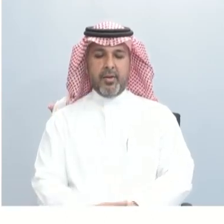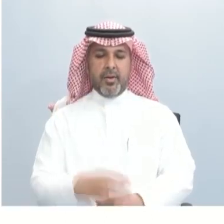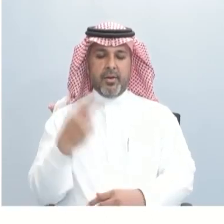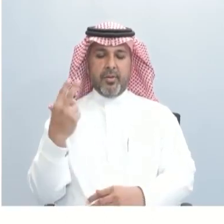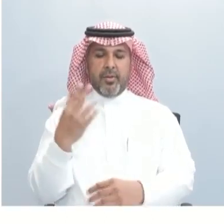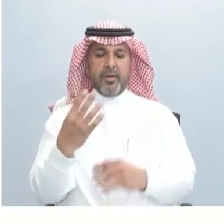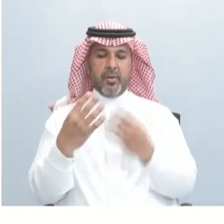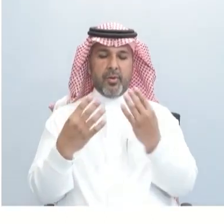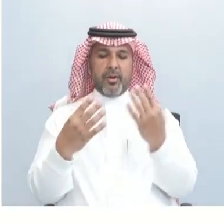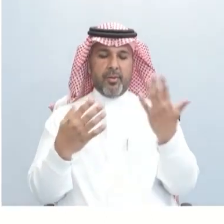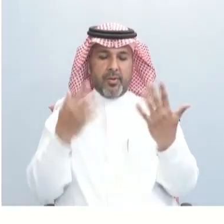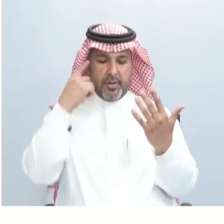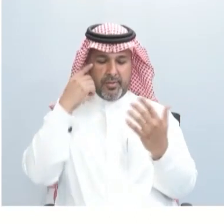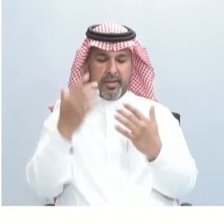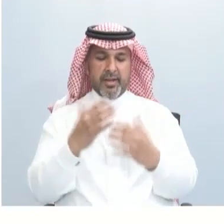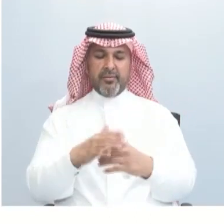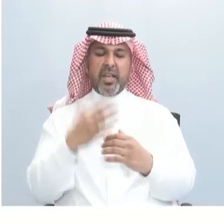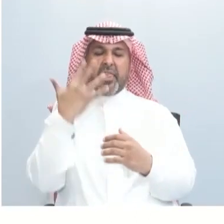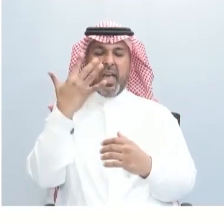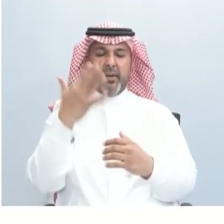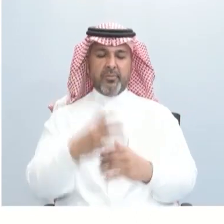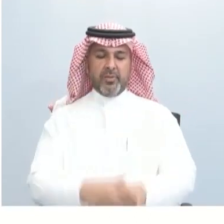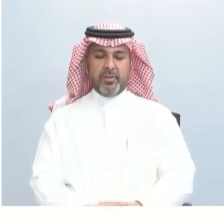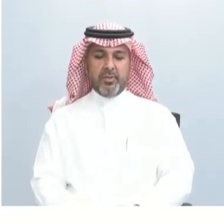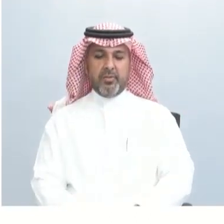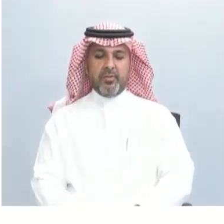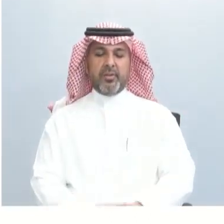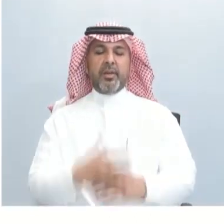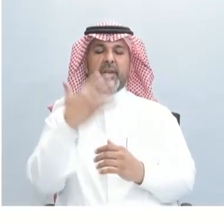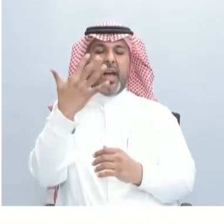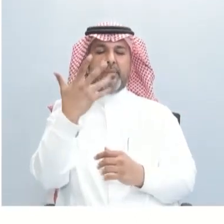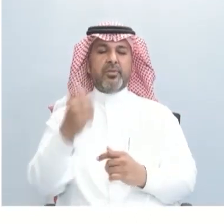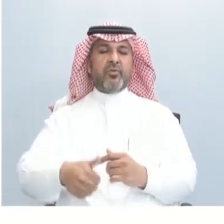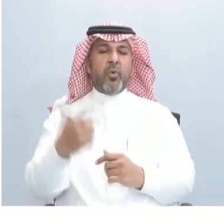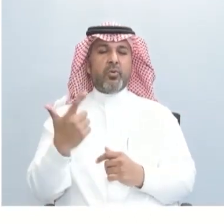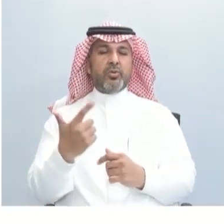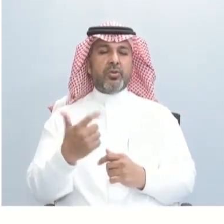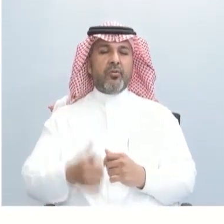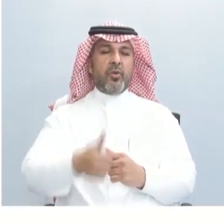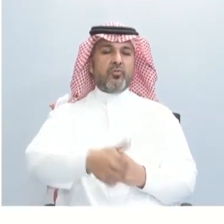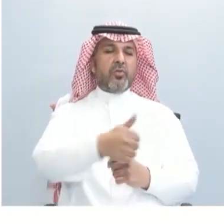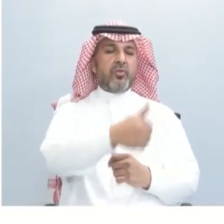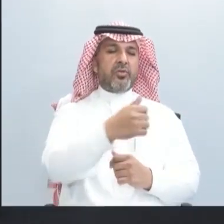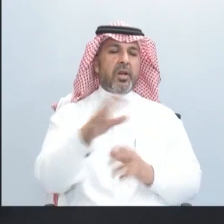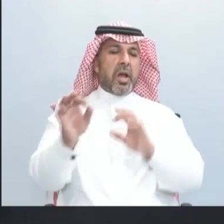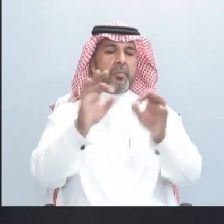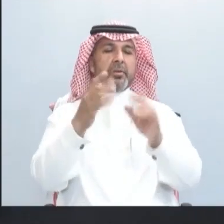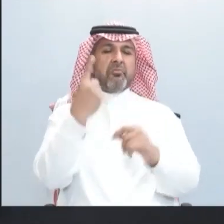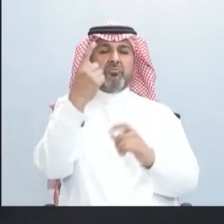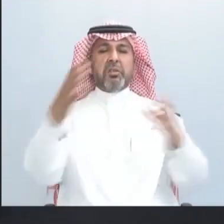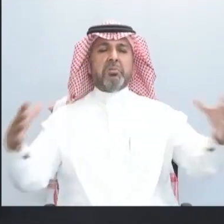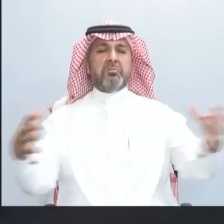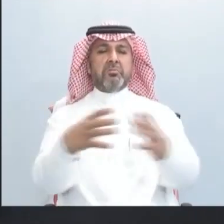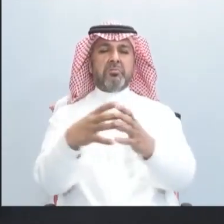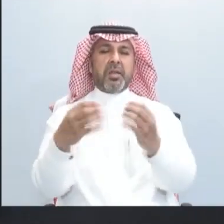والرابعه والخامسه هذه الطريقه الخامسه طيب اذا فاز في خمس مراحل كم عدد طرق اختيار الجوائز طريقه